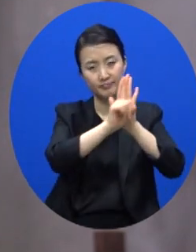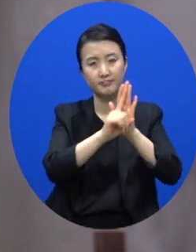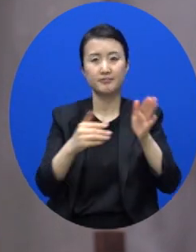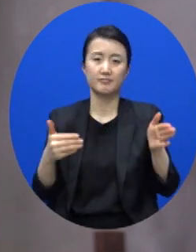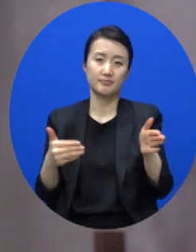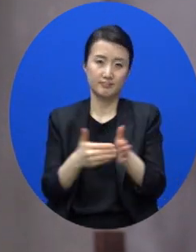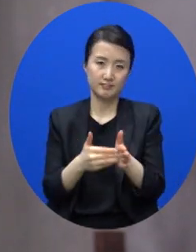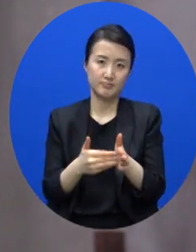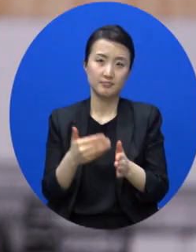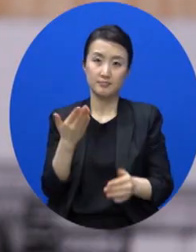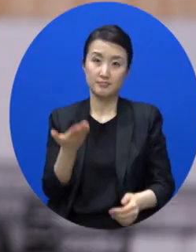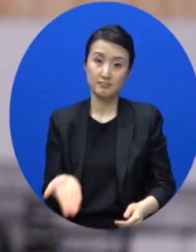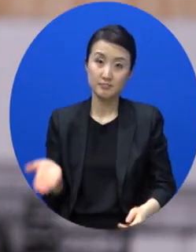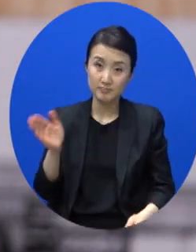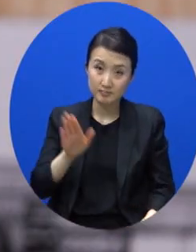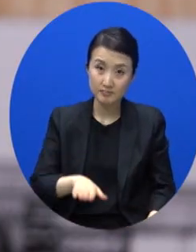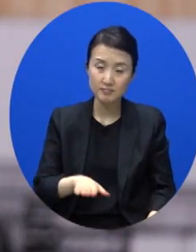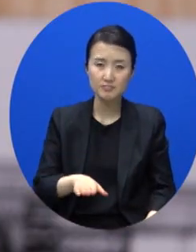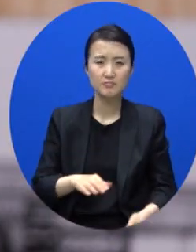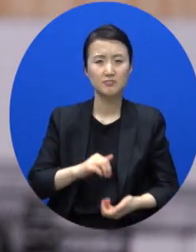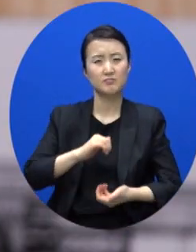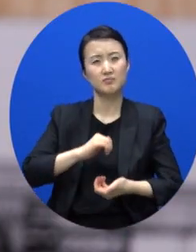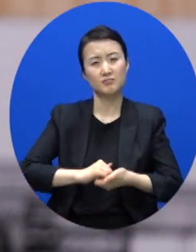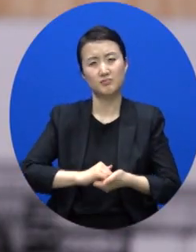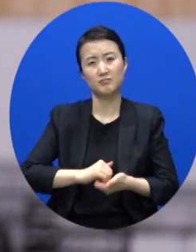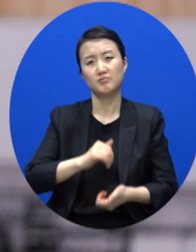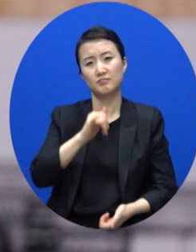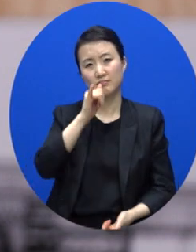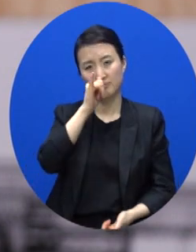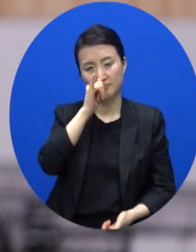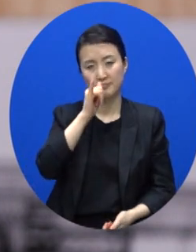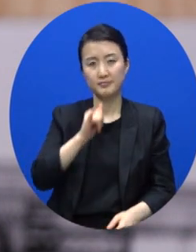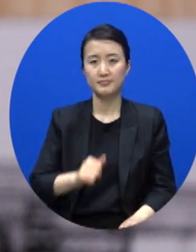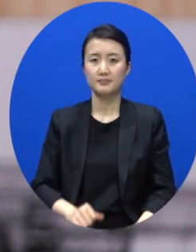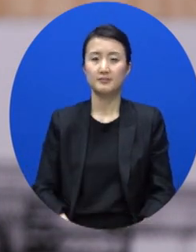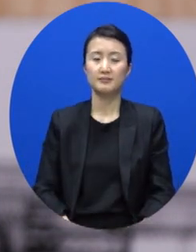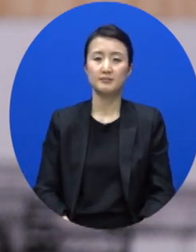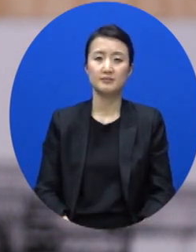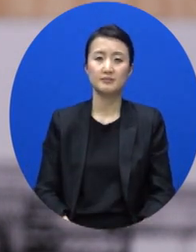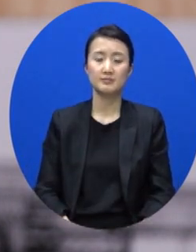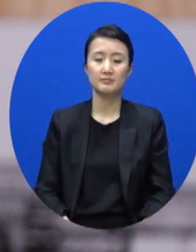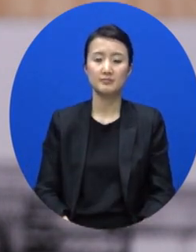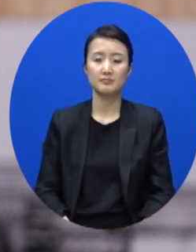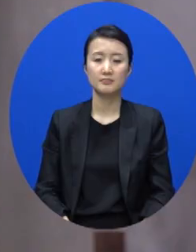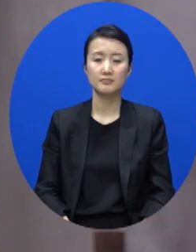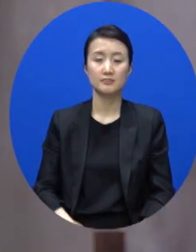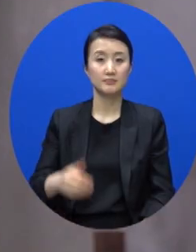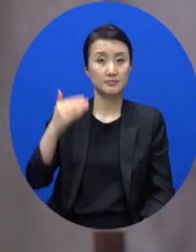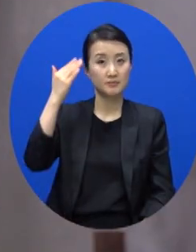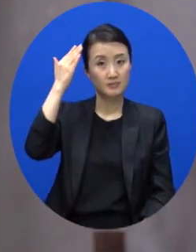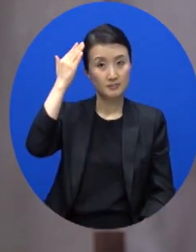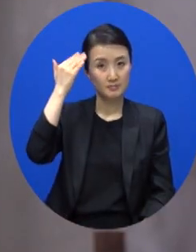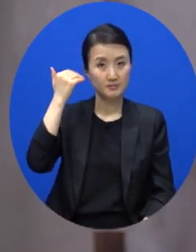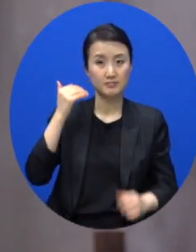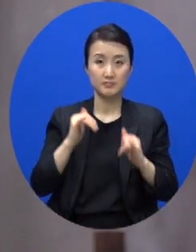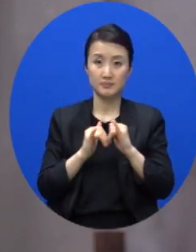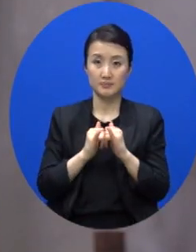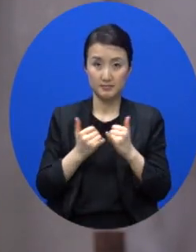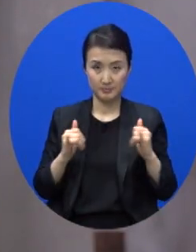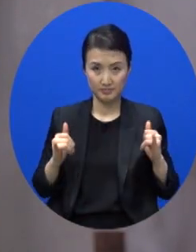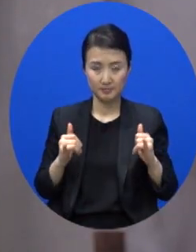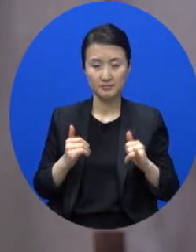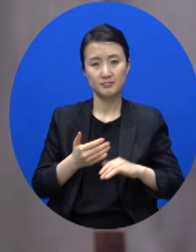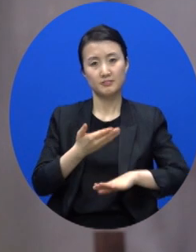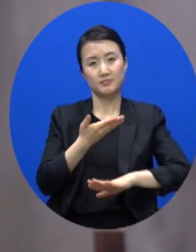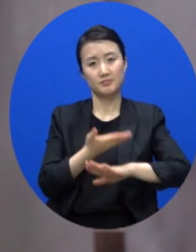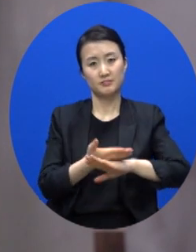이렇지만은 그게 한계가 있습니다. 우리가 외국에 가서 음악을 할 적에